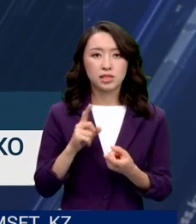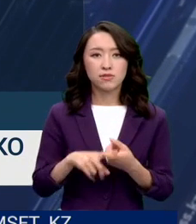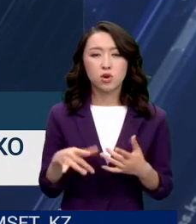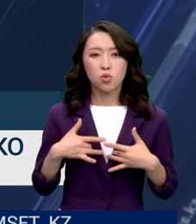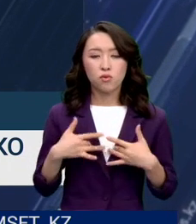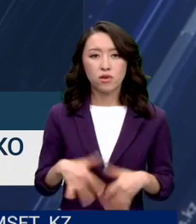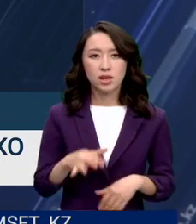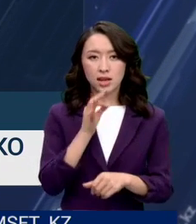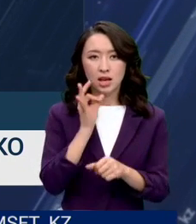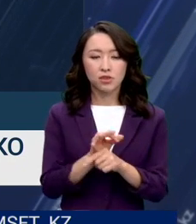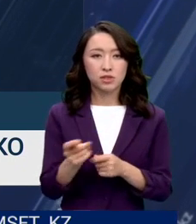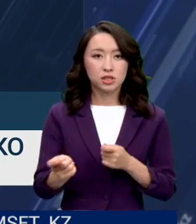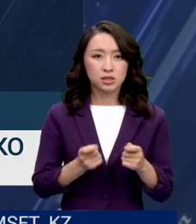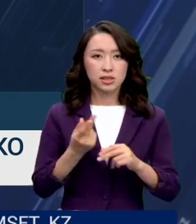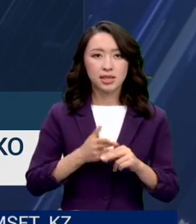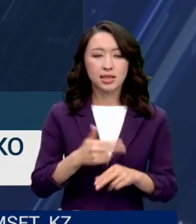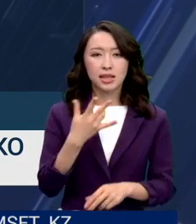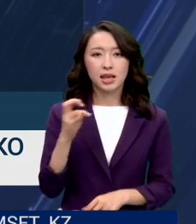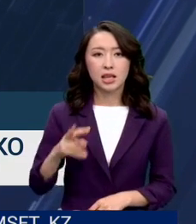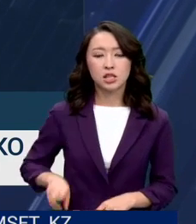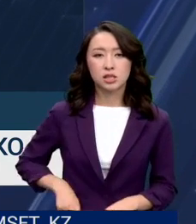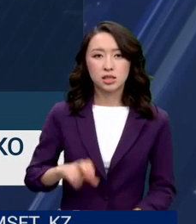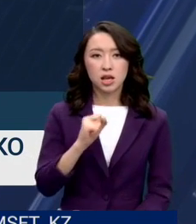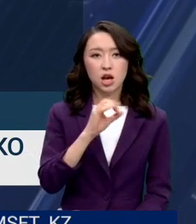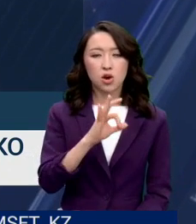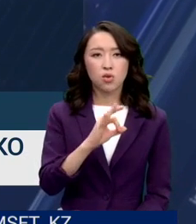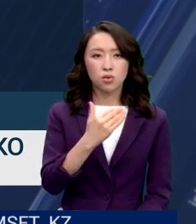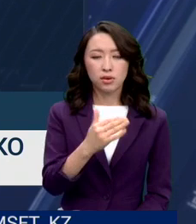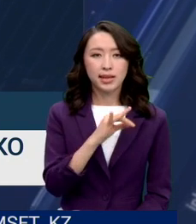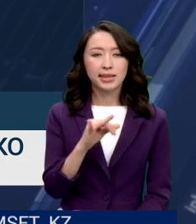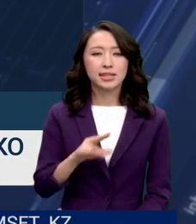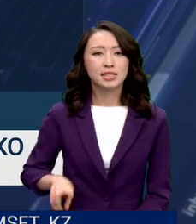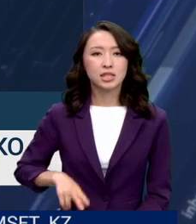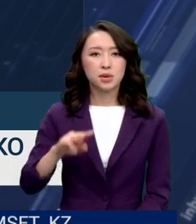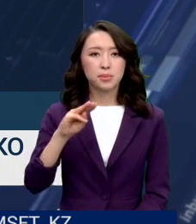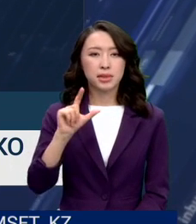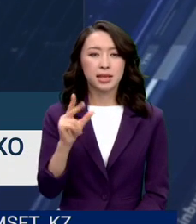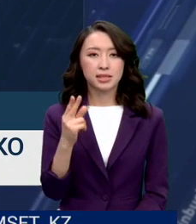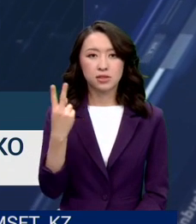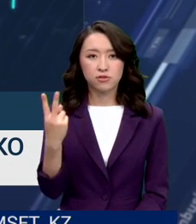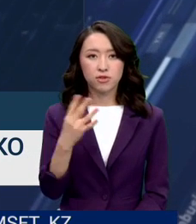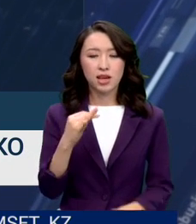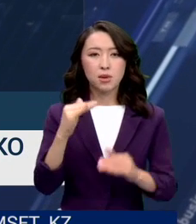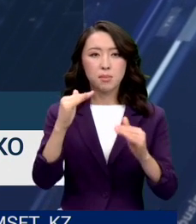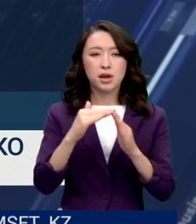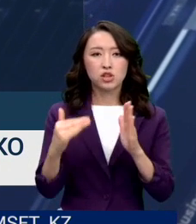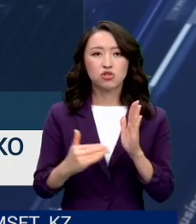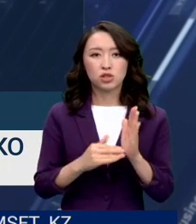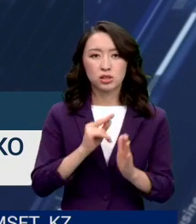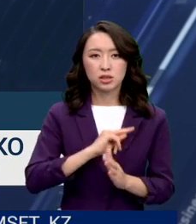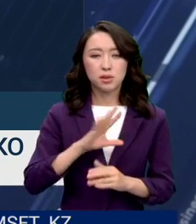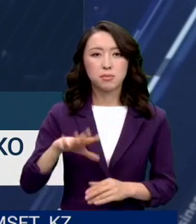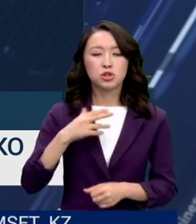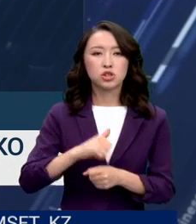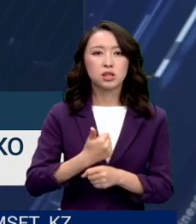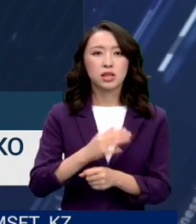увольнения занимаемых должностей, это генерального директора АО «Севказэнерго» и директора ПТЭЦ-2, а также понижение в должности бывшего